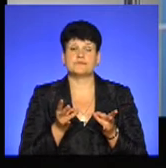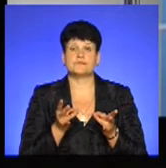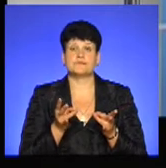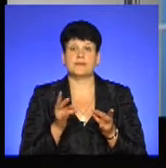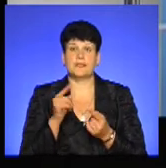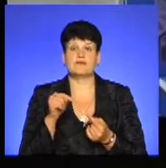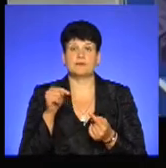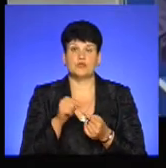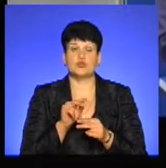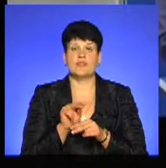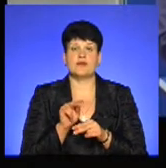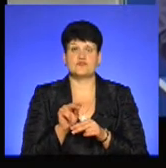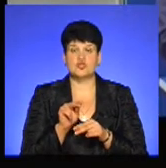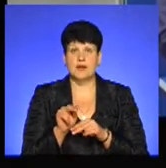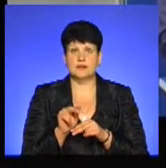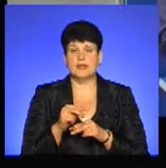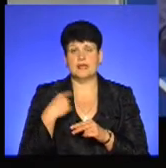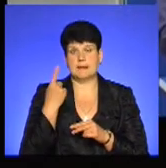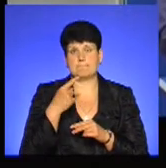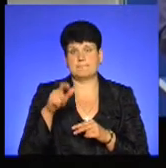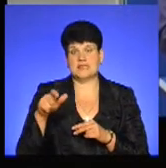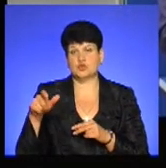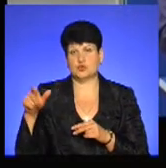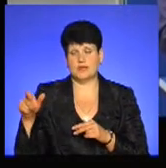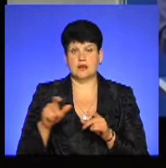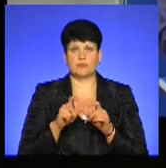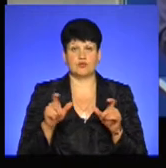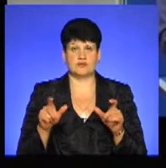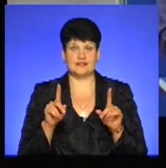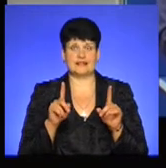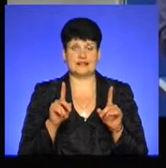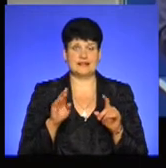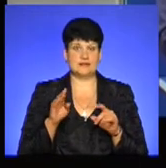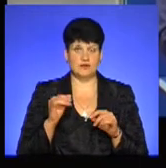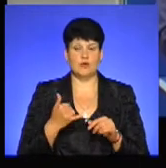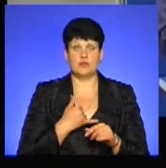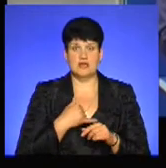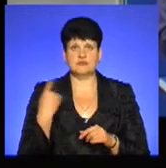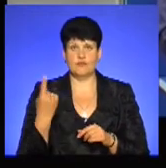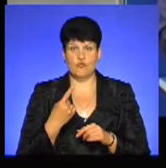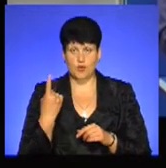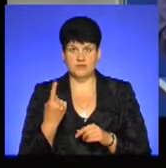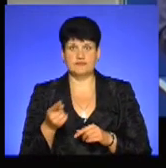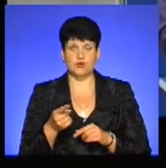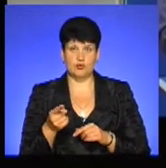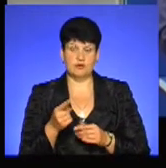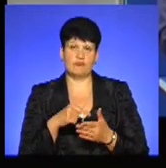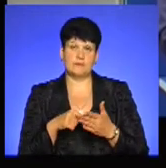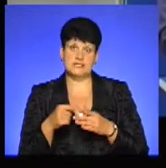відповідного навчання, власне, і персоналу пунктів тестування. Але в нас, в області, в Тернополі, в місті